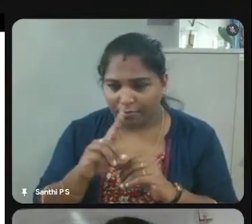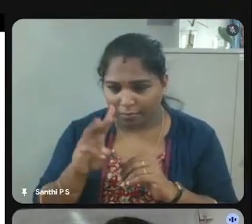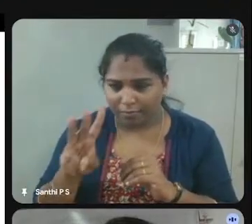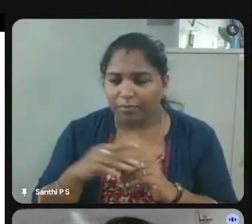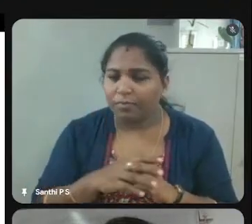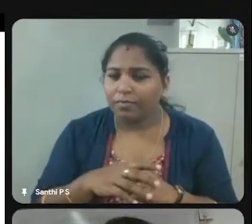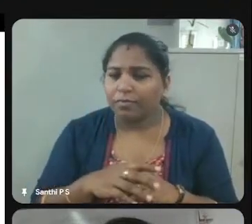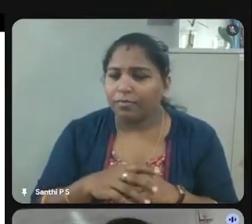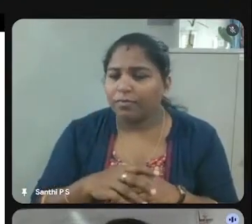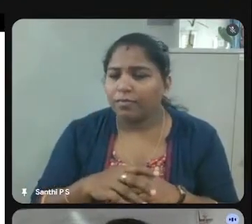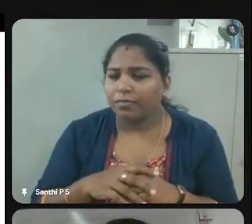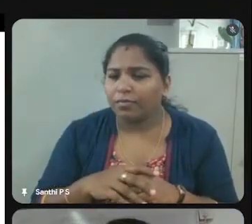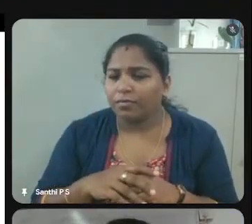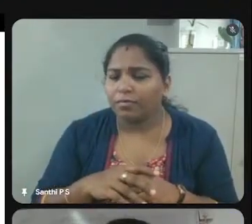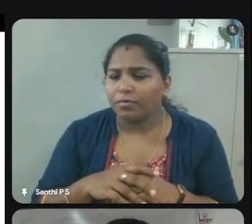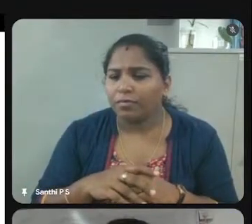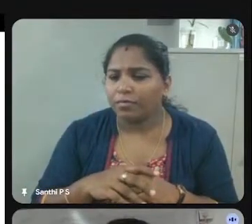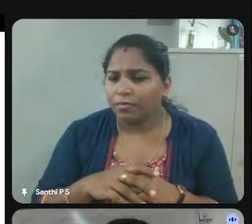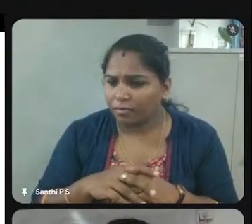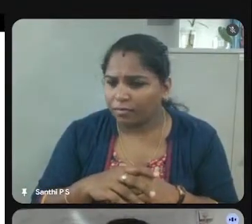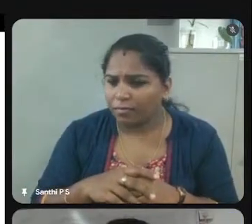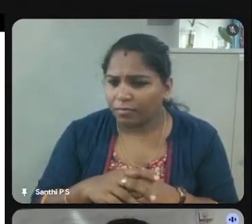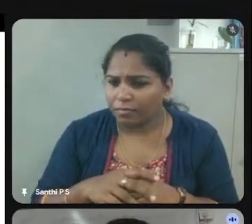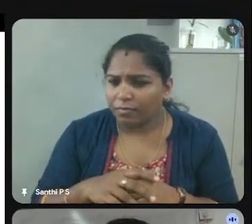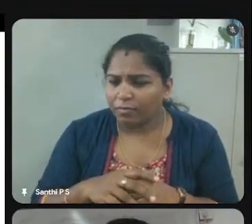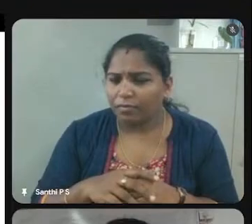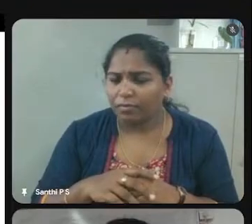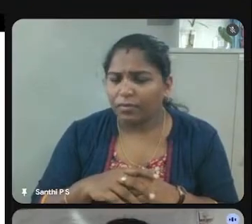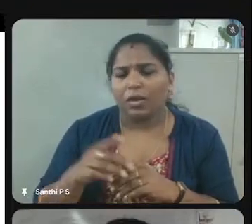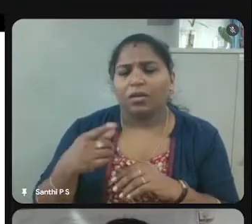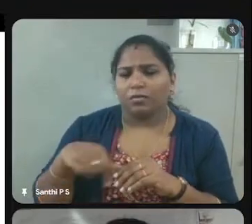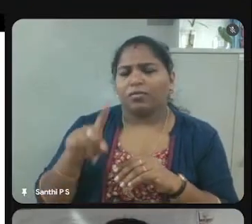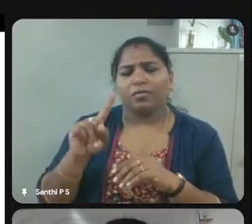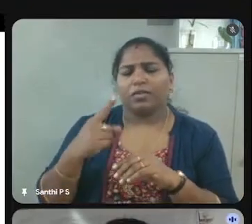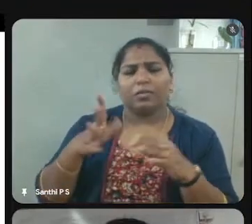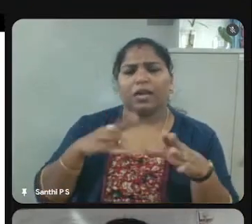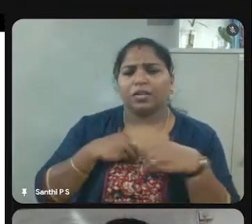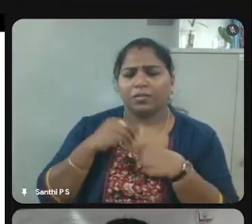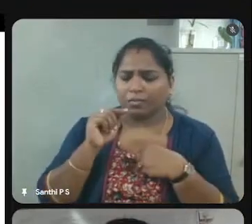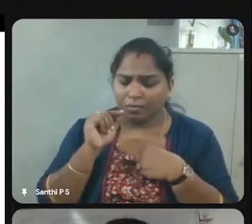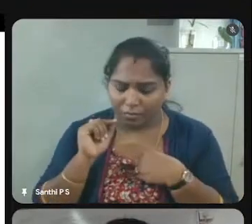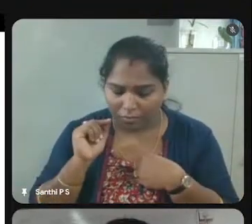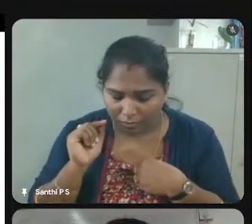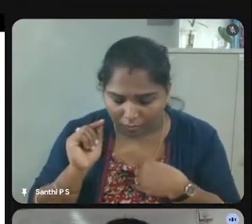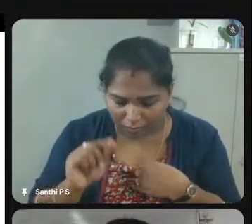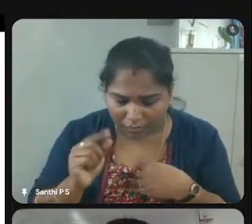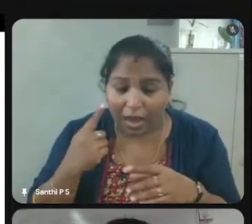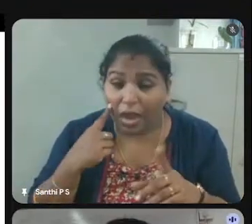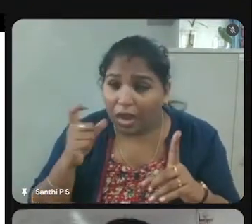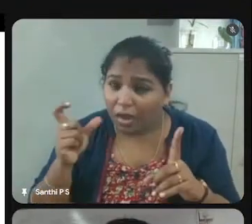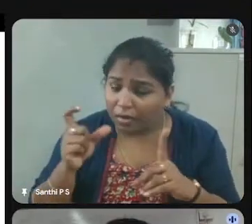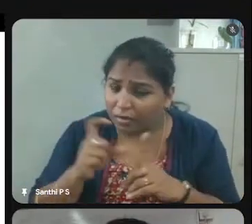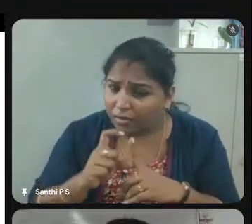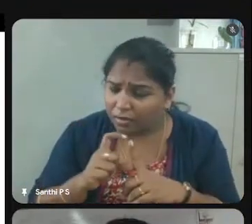13 വയസ്സ്. ഓക്കെ. അമ്മ ഓൾറെഡി നമ്മൾ അക്സെപ്റ്റ് ചെയ്യേണ്ട ഒരു കാര്യം എന്ന് പറയുന്നത് ഇന്റലക്ച്വൽ ഡിസബിലിറ്റി ഉള്ള കുട്ടികൾക്ക് പഠനപരമായിട്ട്